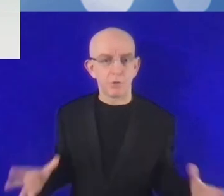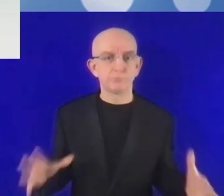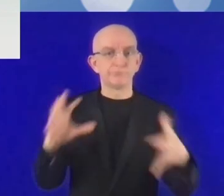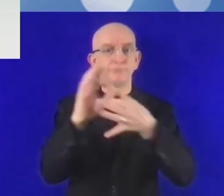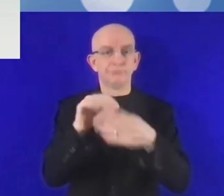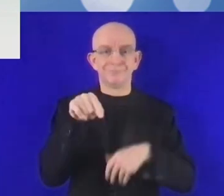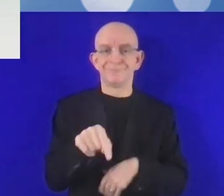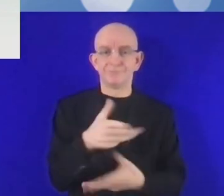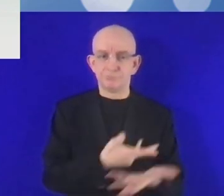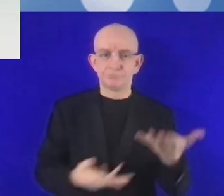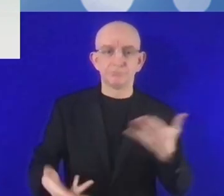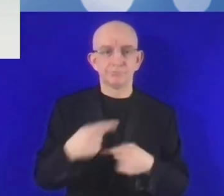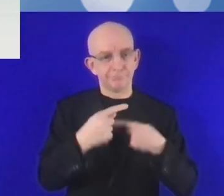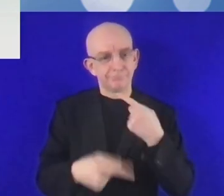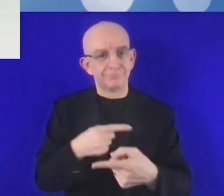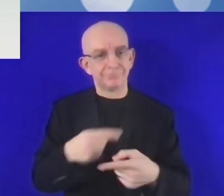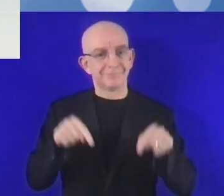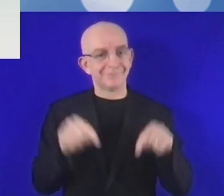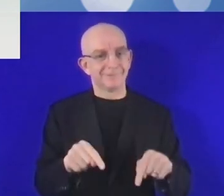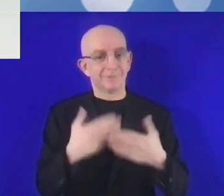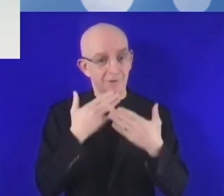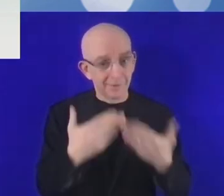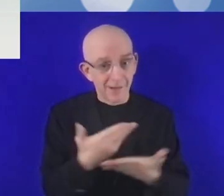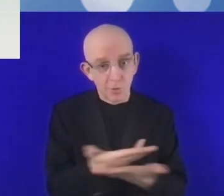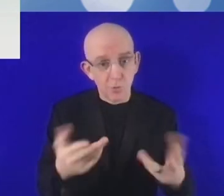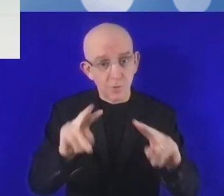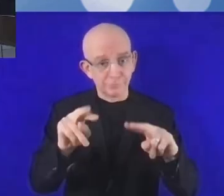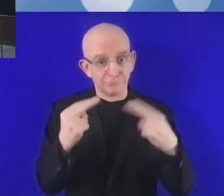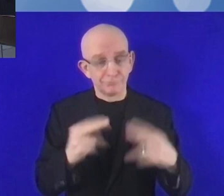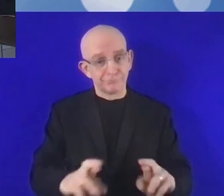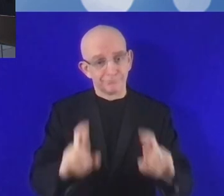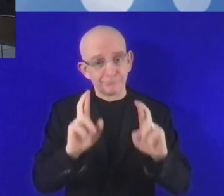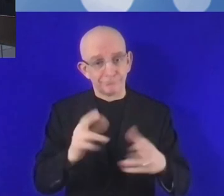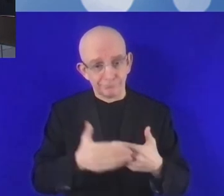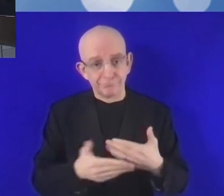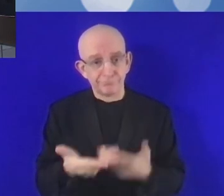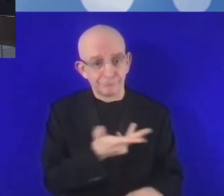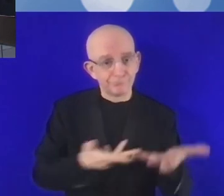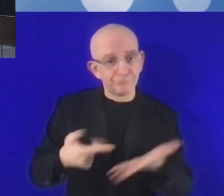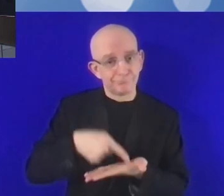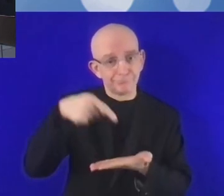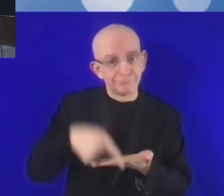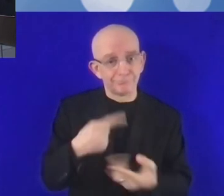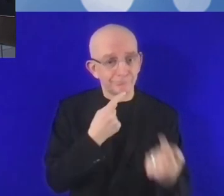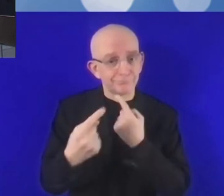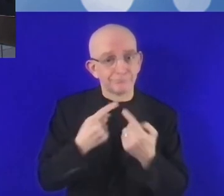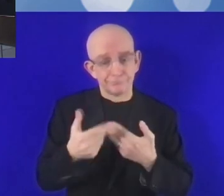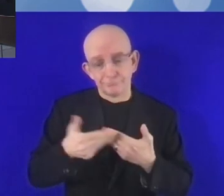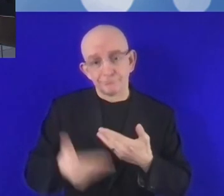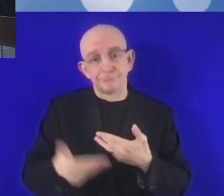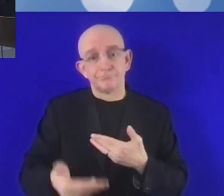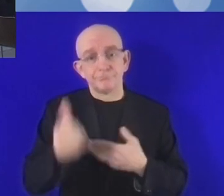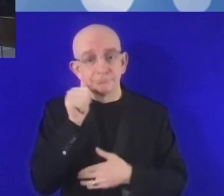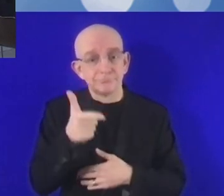бы позаботиться, чтобы именно такой была эта сеть. Огромное спасибо за ваше внимание. Желаю вам удачно